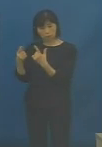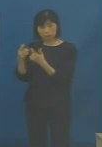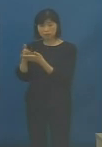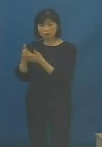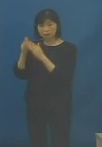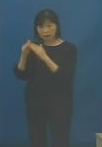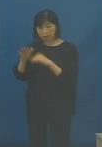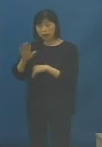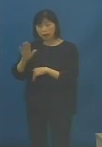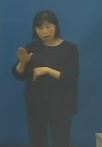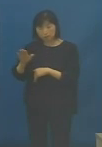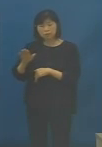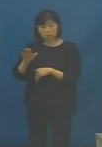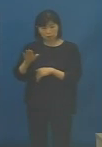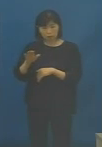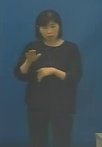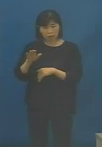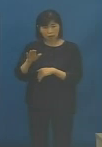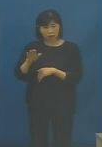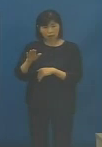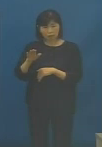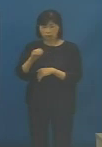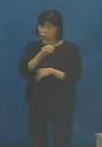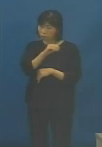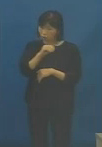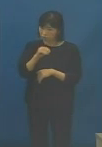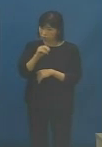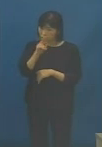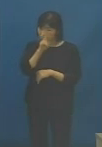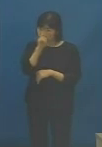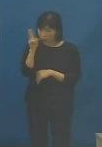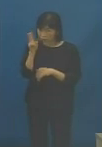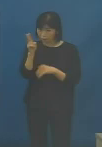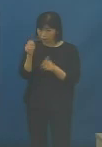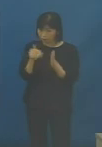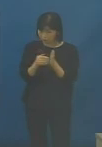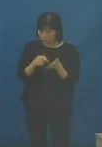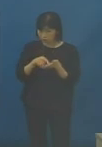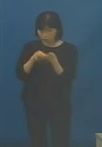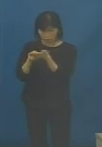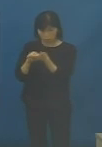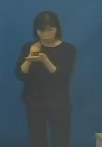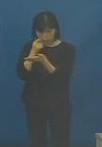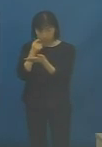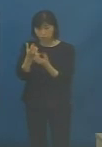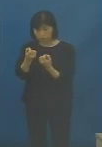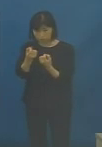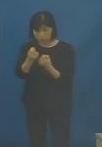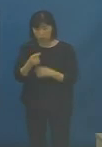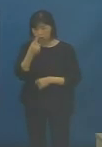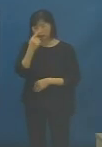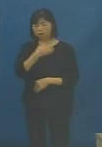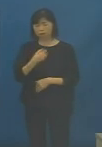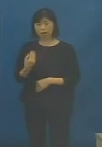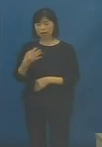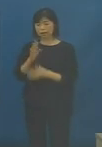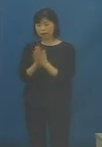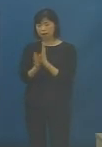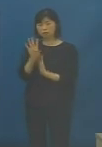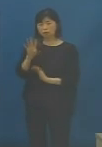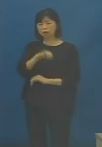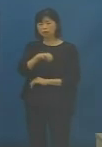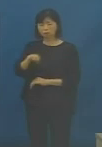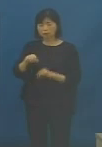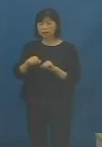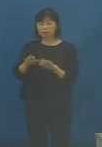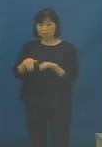です。普通ありえないですよね。でそれを我々やったわけですよ、4件は。で